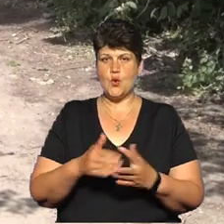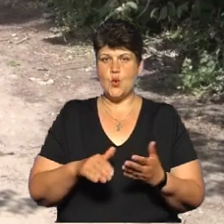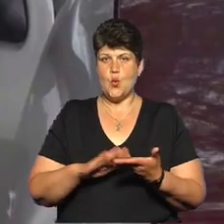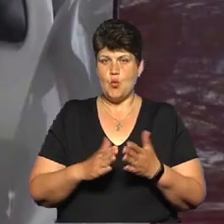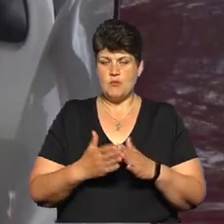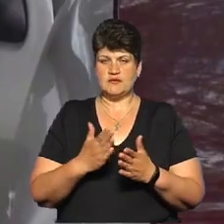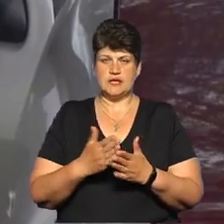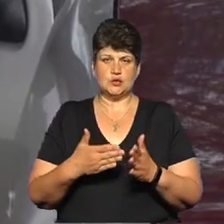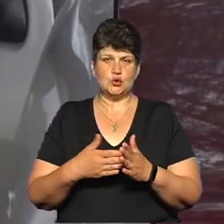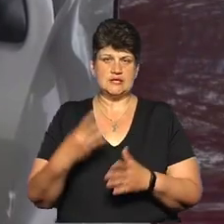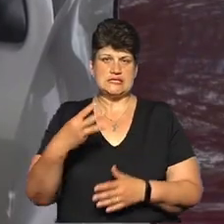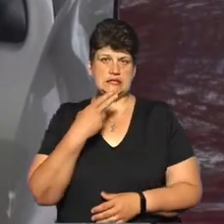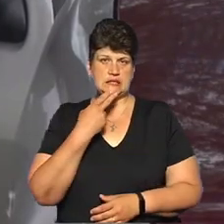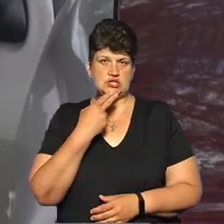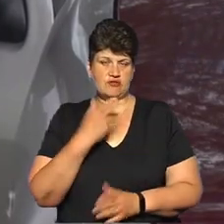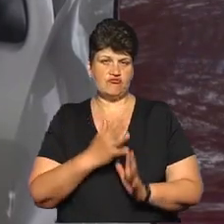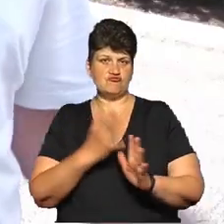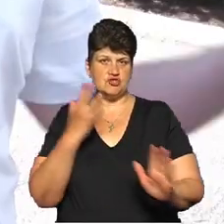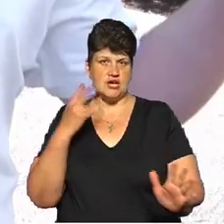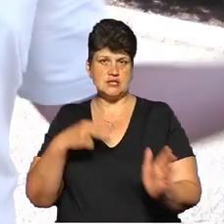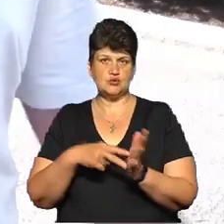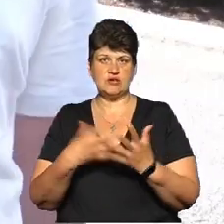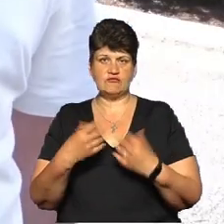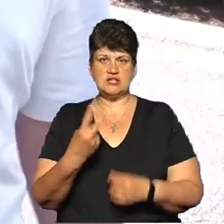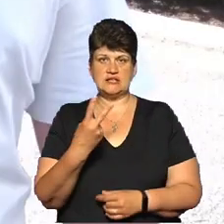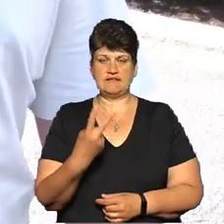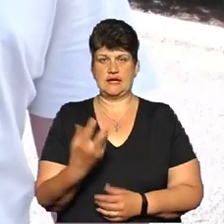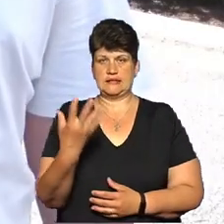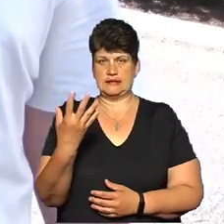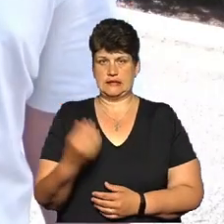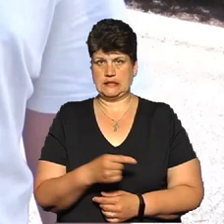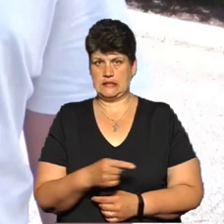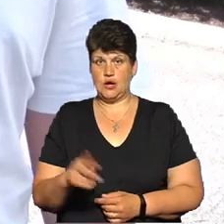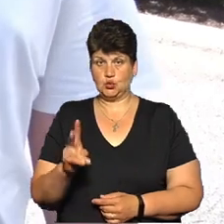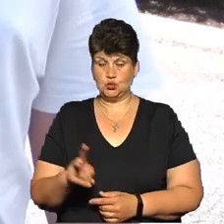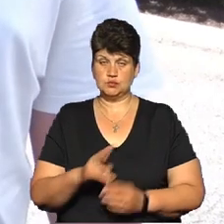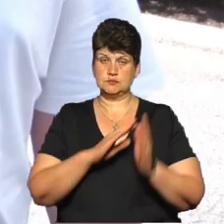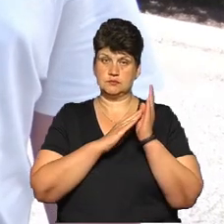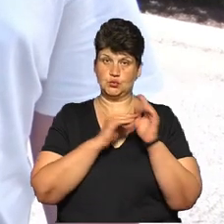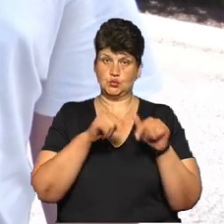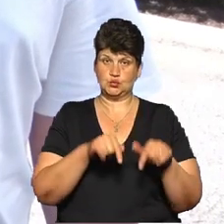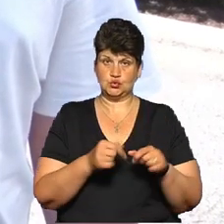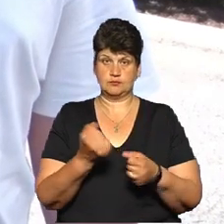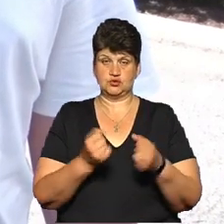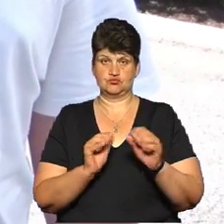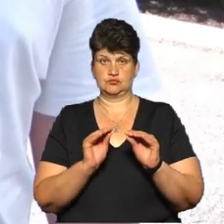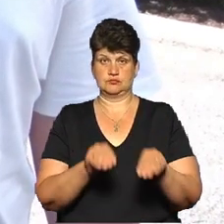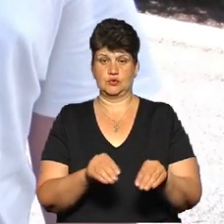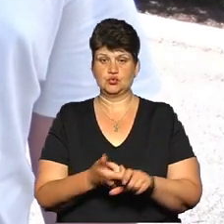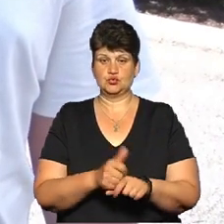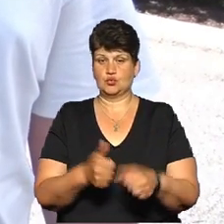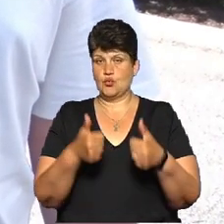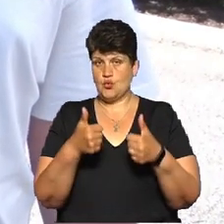Каже, в черзі на митниці стоїть 2 дні поспіль. Хтось навіть і ночує тут на митниці, щоб загнати машину. Дуже хороша можливість для людей зараз,